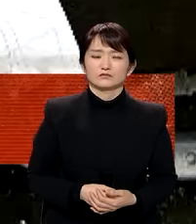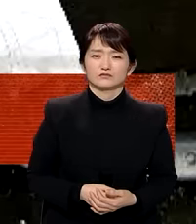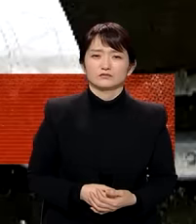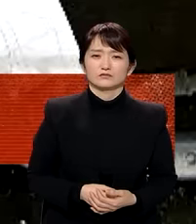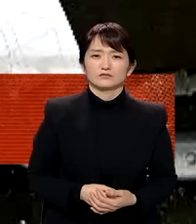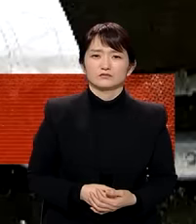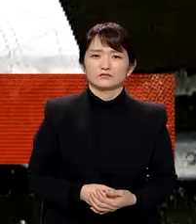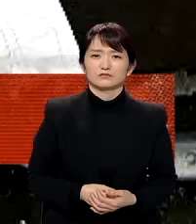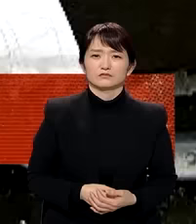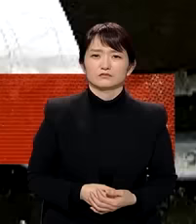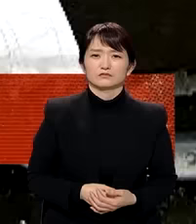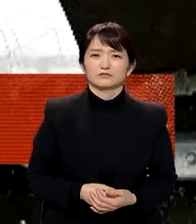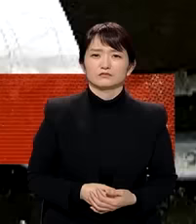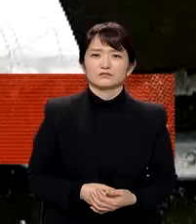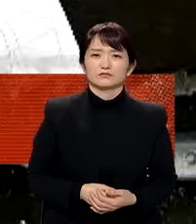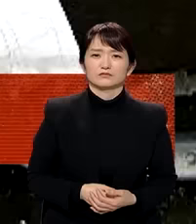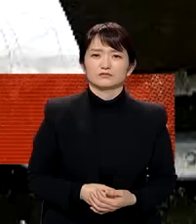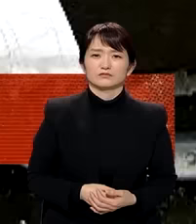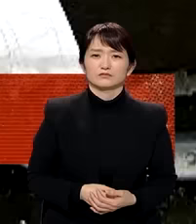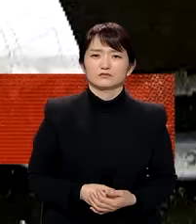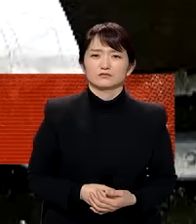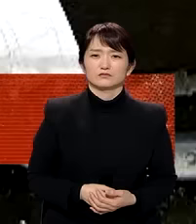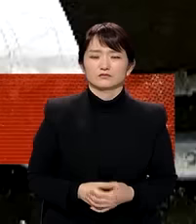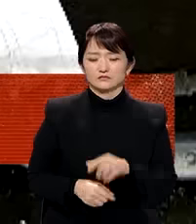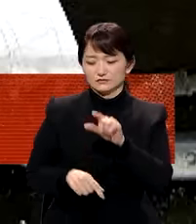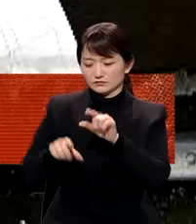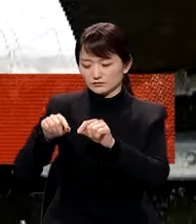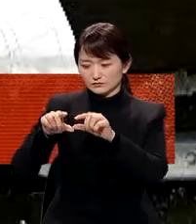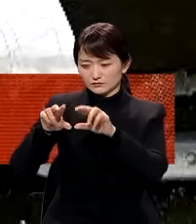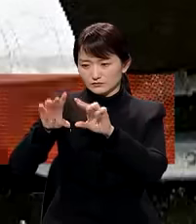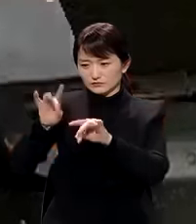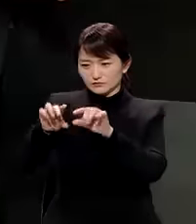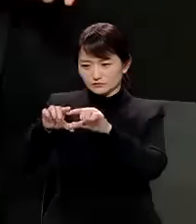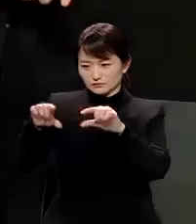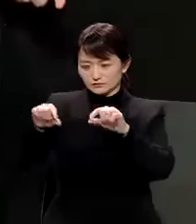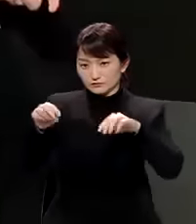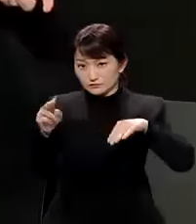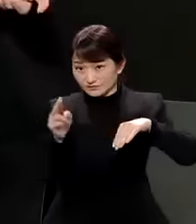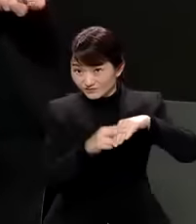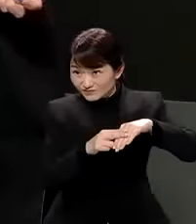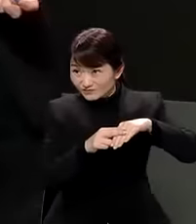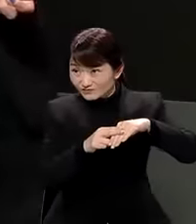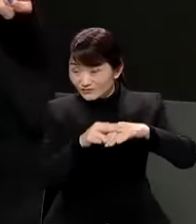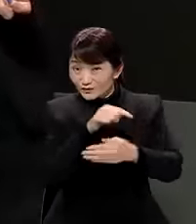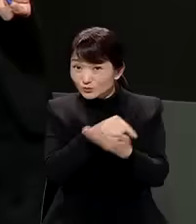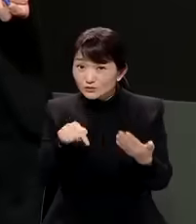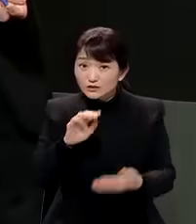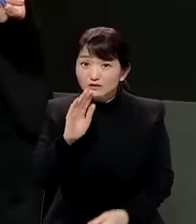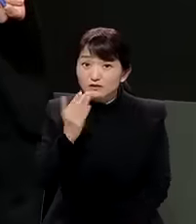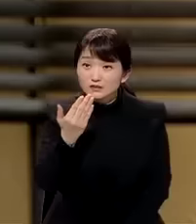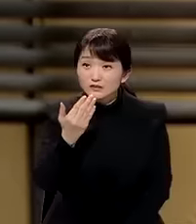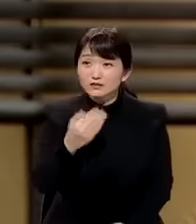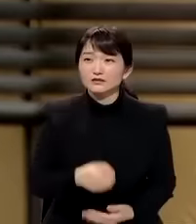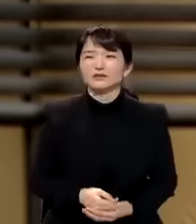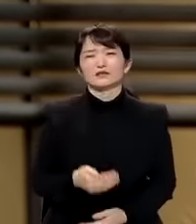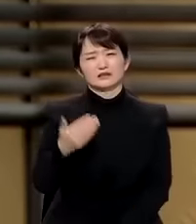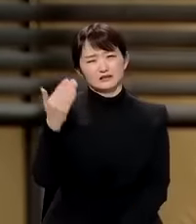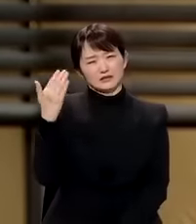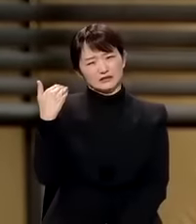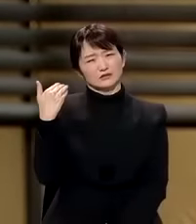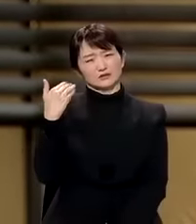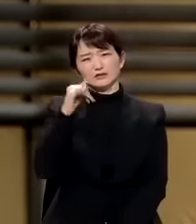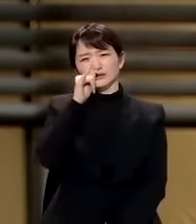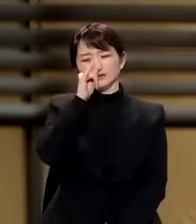실제로 저게 위 스티커 붙인다고 이게 제물 성계가 됩니까 과거에는 그런 사례가 있긴